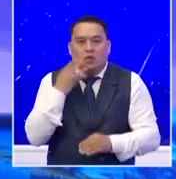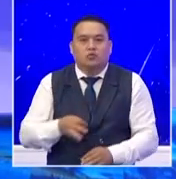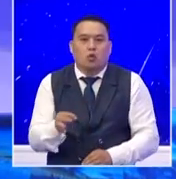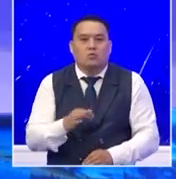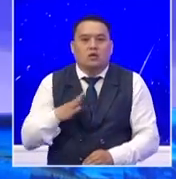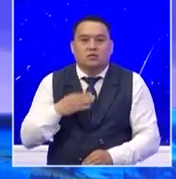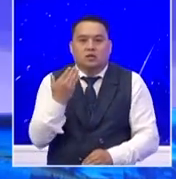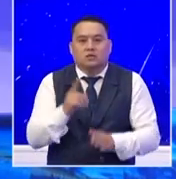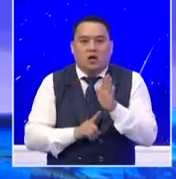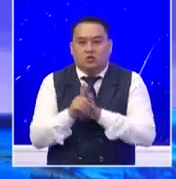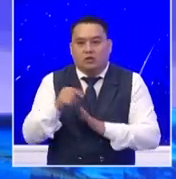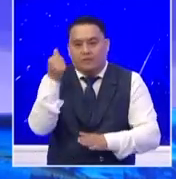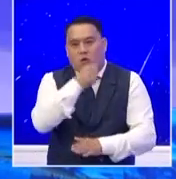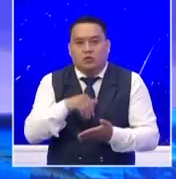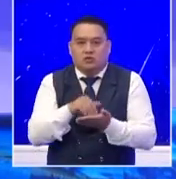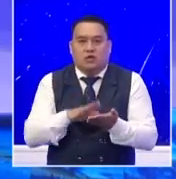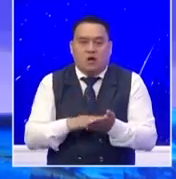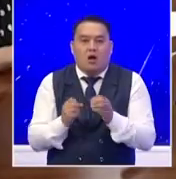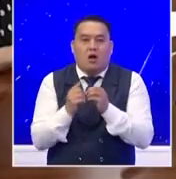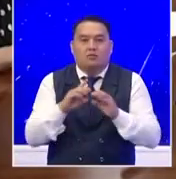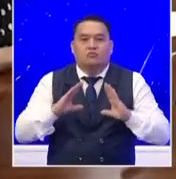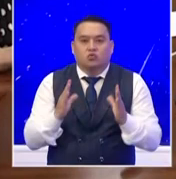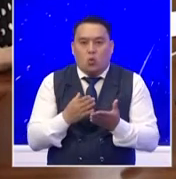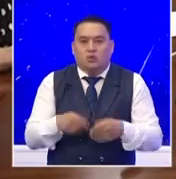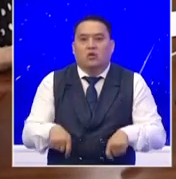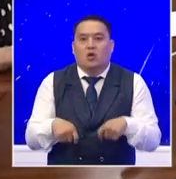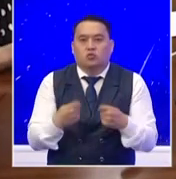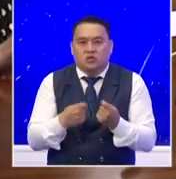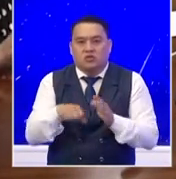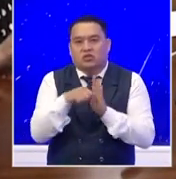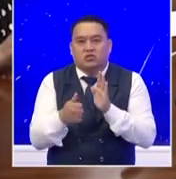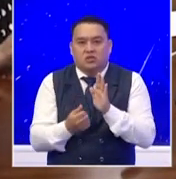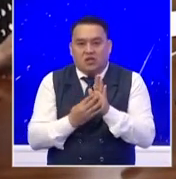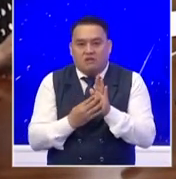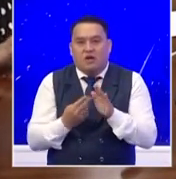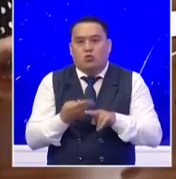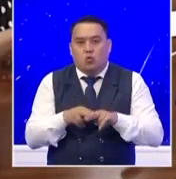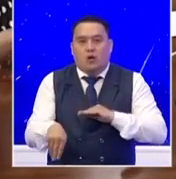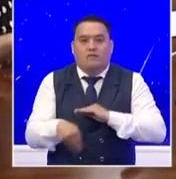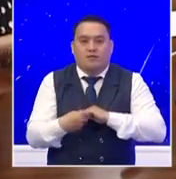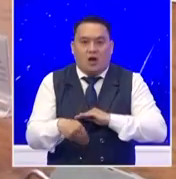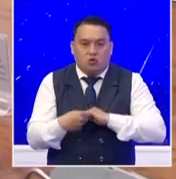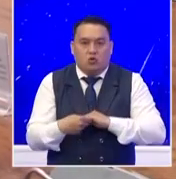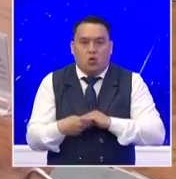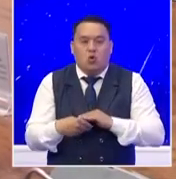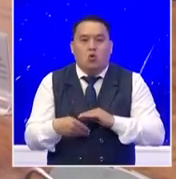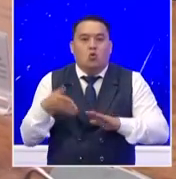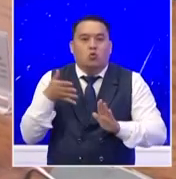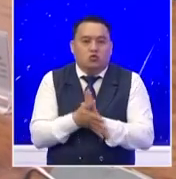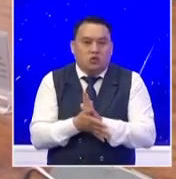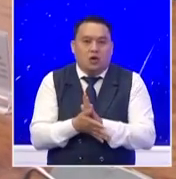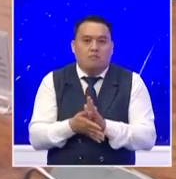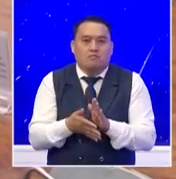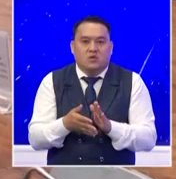Алматинской области. С начала года зарегистрировано уже 11 уголовных правонарушений, 9 из которых коррупционные. Общий ущерб